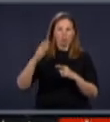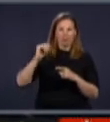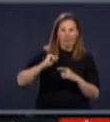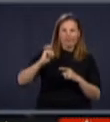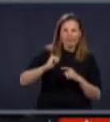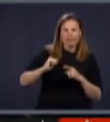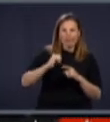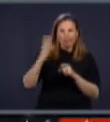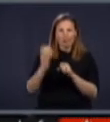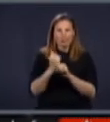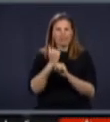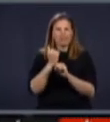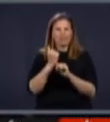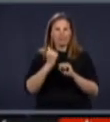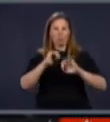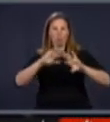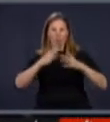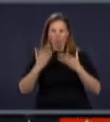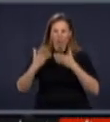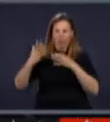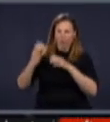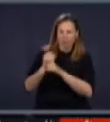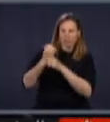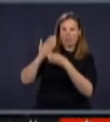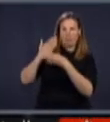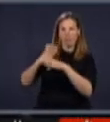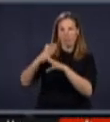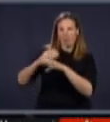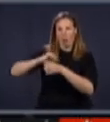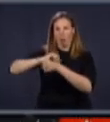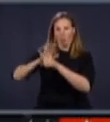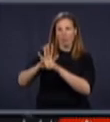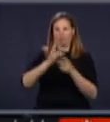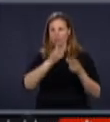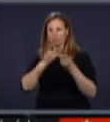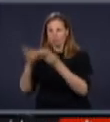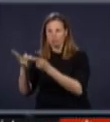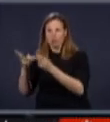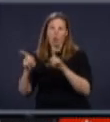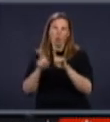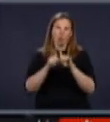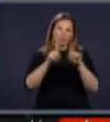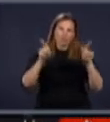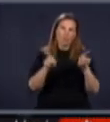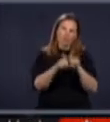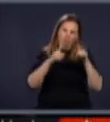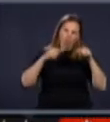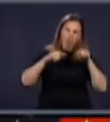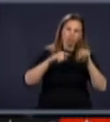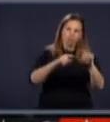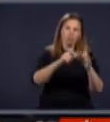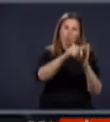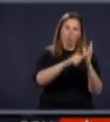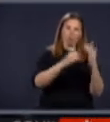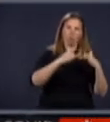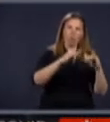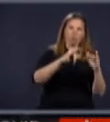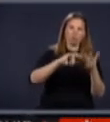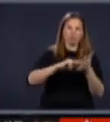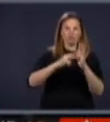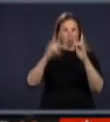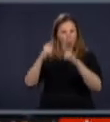équilibre entre la préparation pour les cas de la COVID-19 puis la poursuite des services pour les patients. Alors, il y a eu